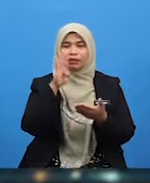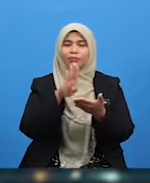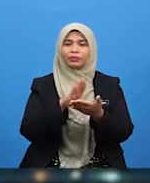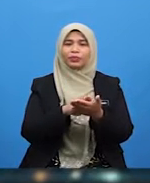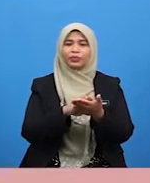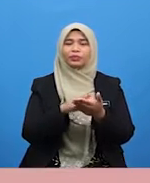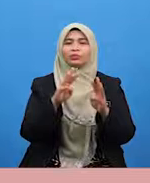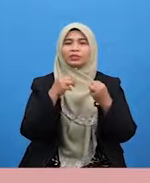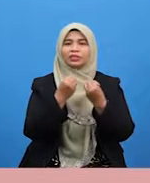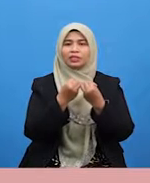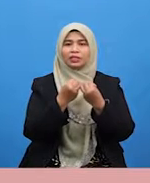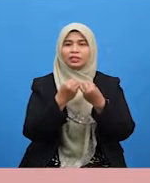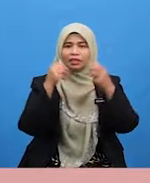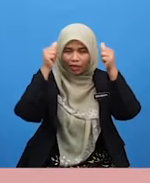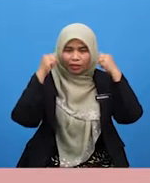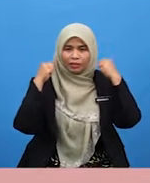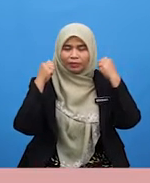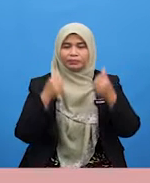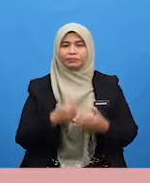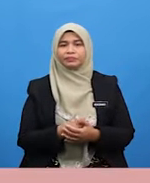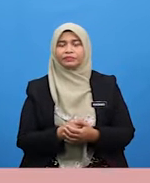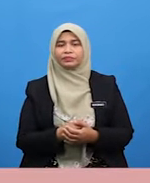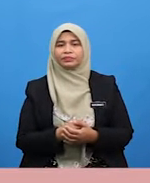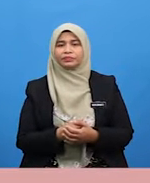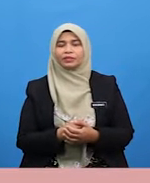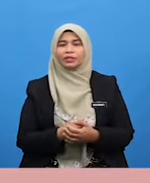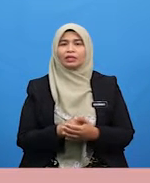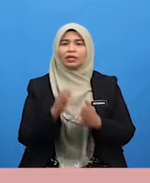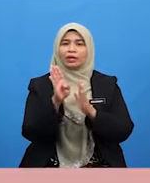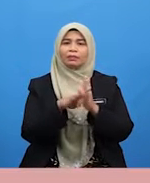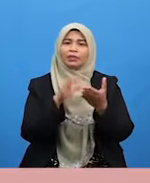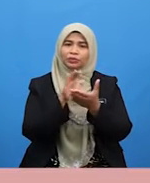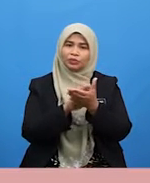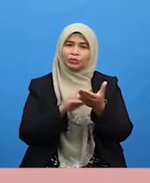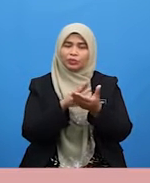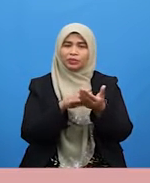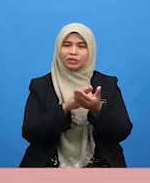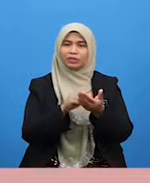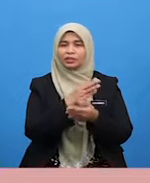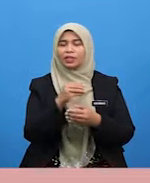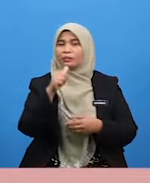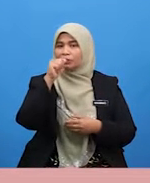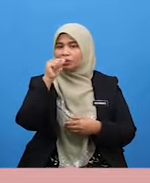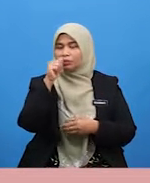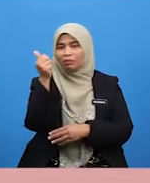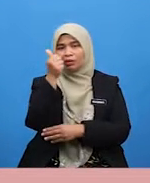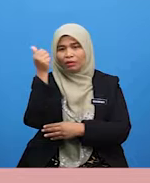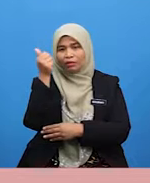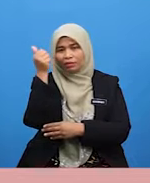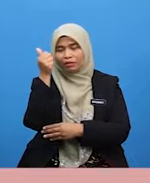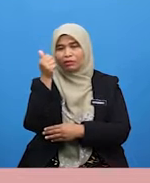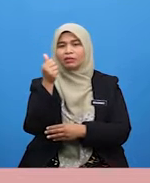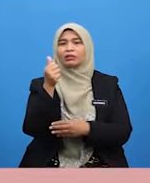Arab Jahiliyah. Akhlak tersebut ialah berjudi dan minum arak.